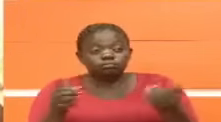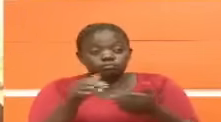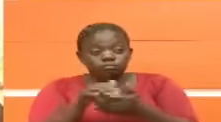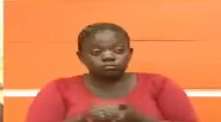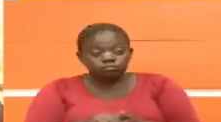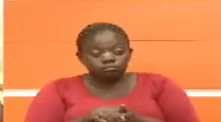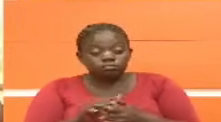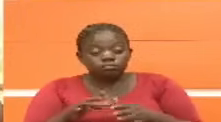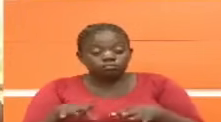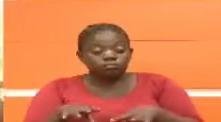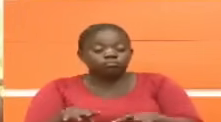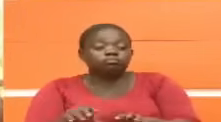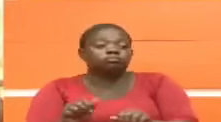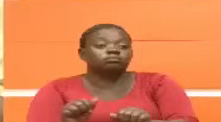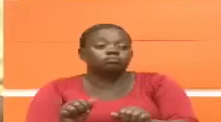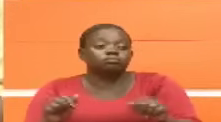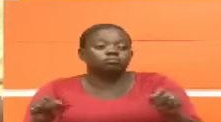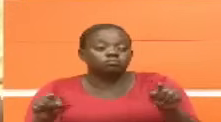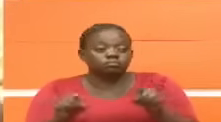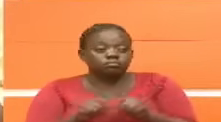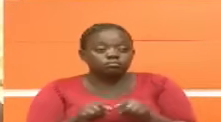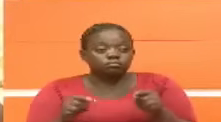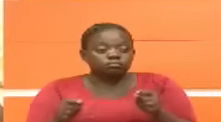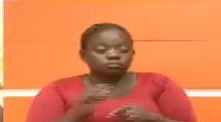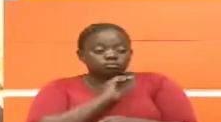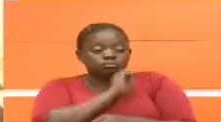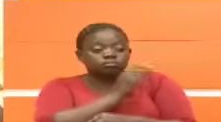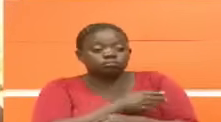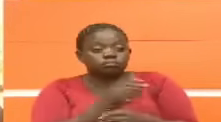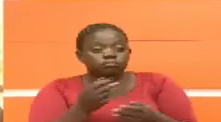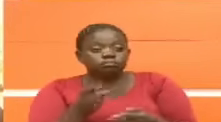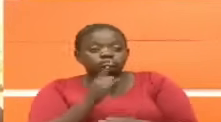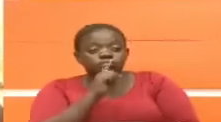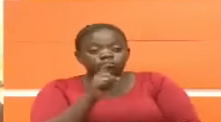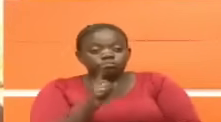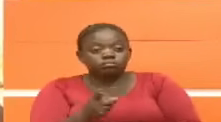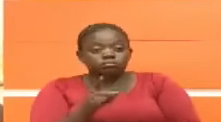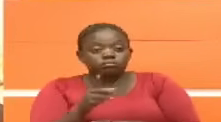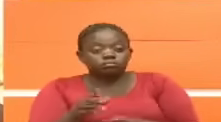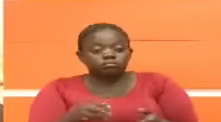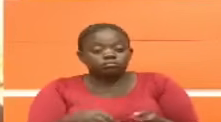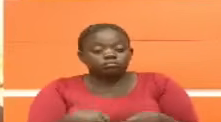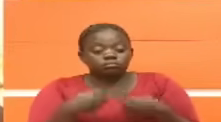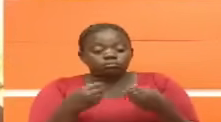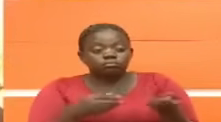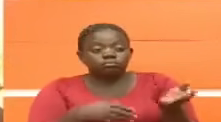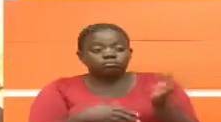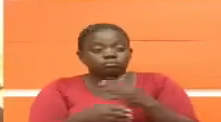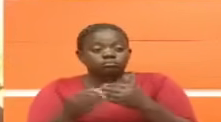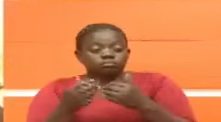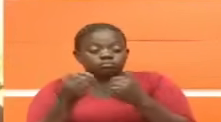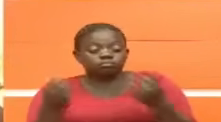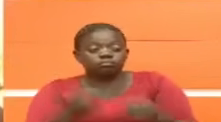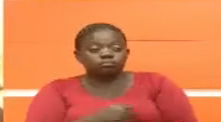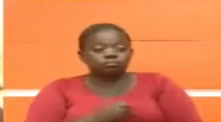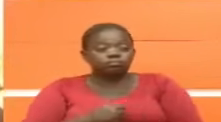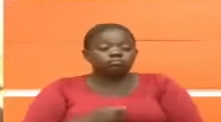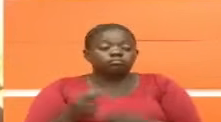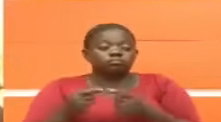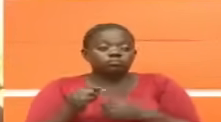yali yabamuwambako era nga ab'obuyinza baze bamulagiranga addize abaana nnyaabwe naye nga